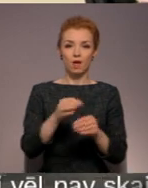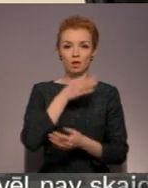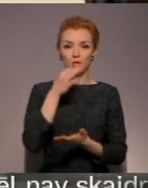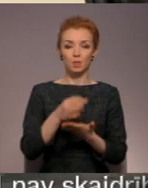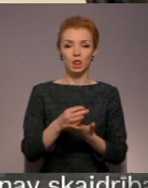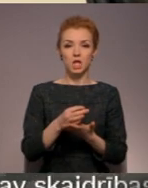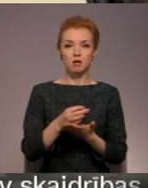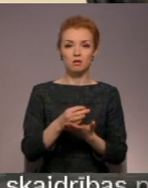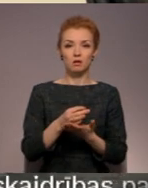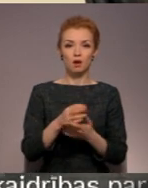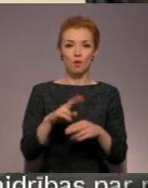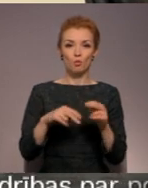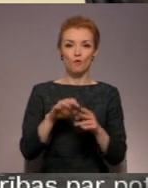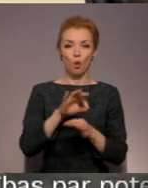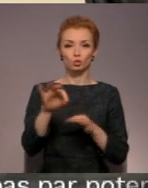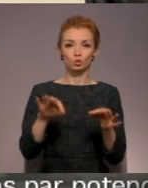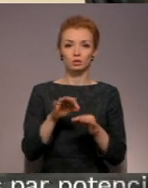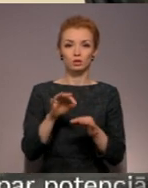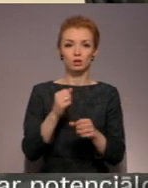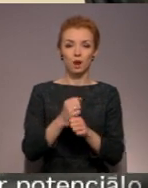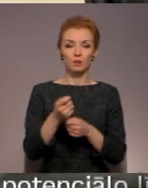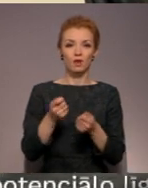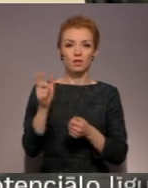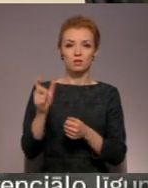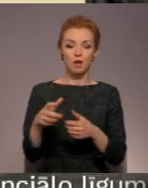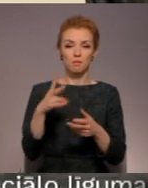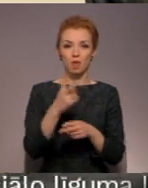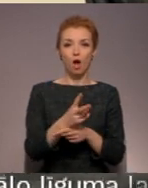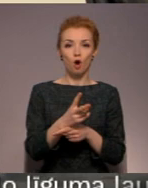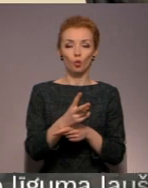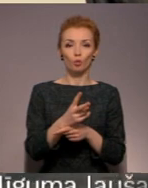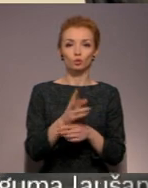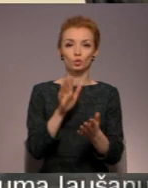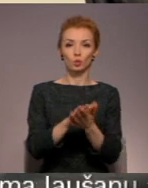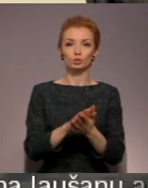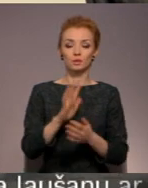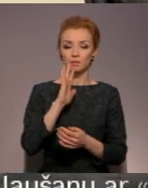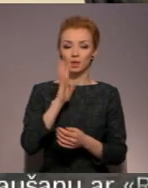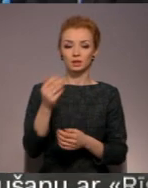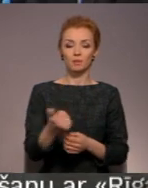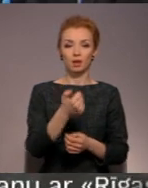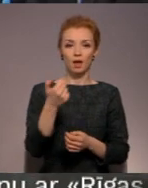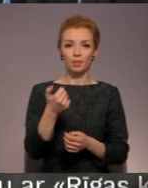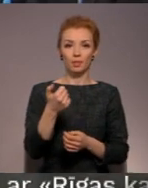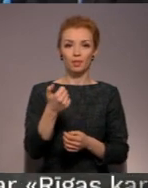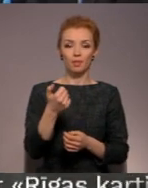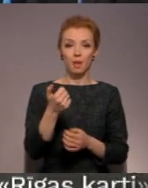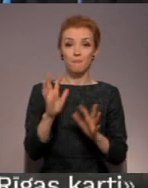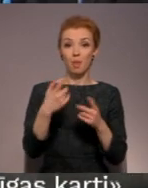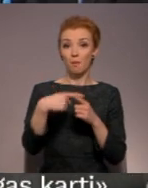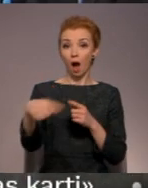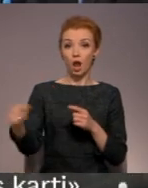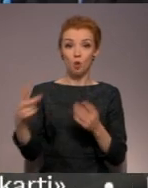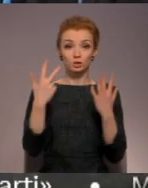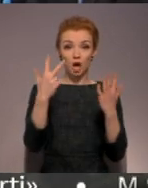atbildīgā būvkonstrukcija daļas vadītāja pienākumus uz 5 gadiem. Tikmēr pārējos